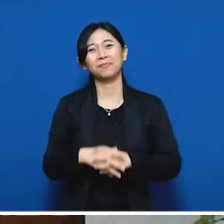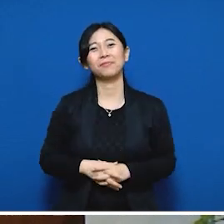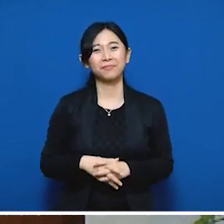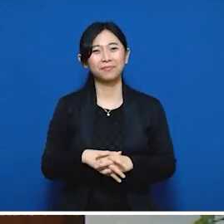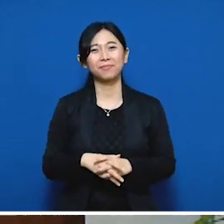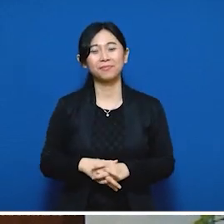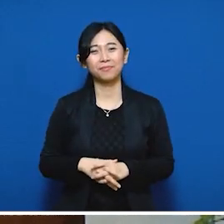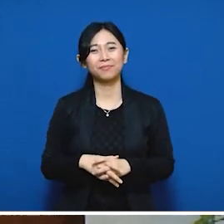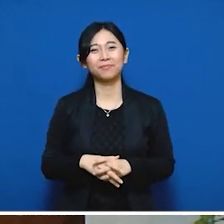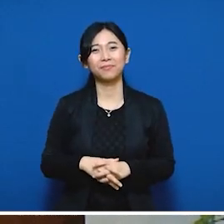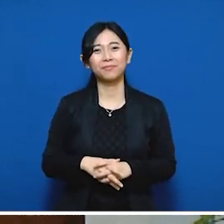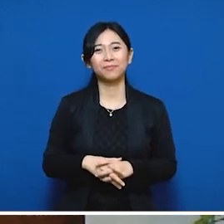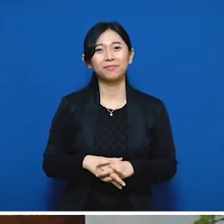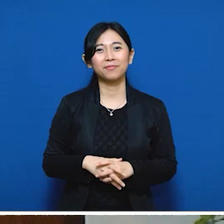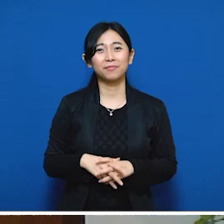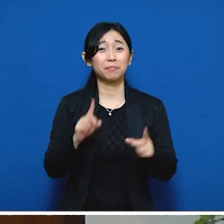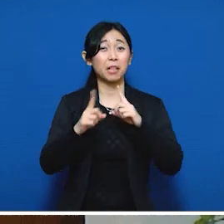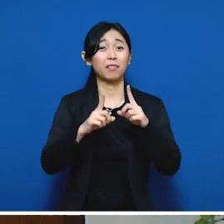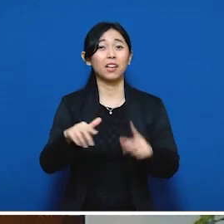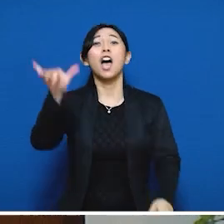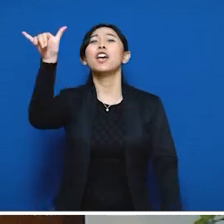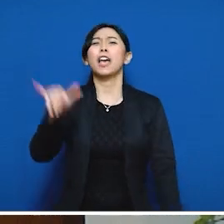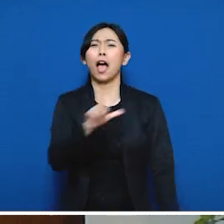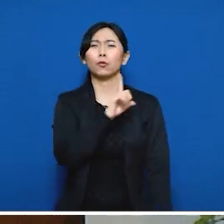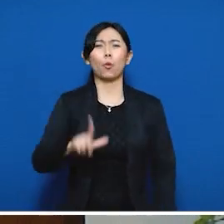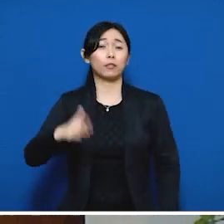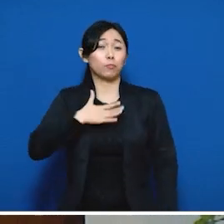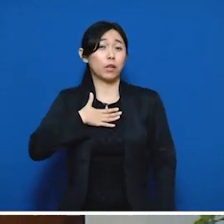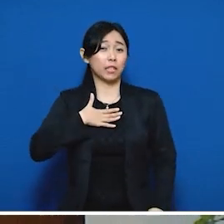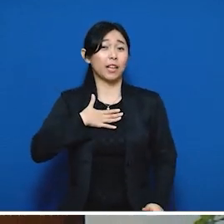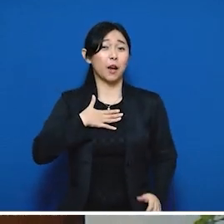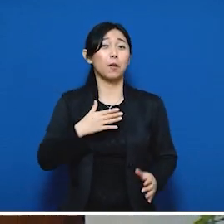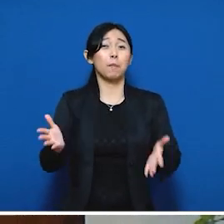Ya Tuhan, saya mau mengikut Engkau apabila Engkau memanggil saya.